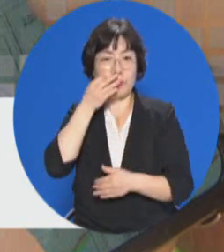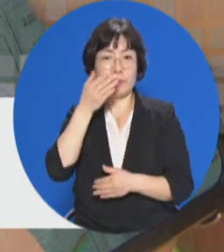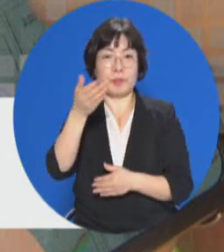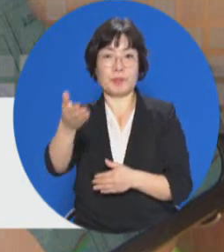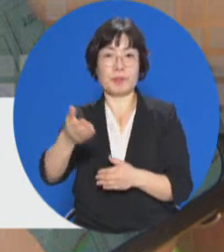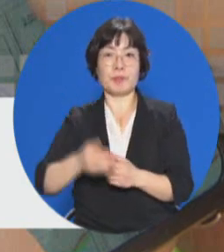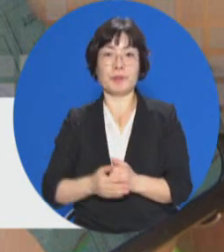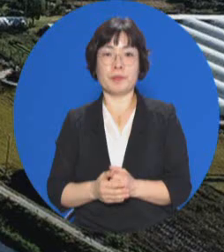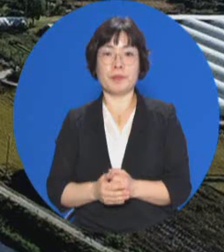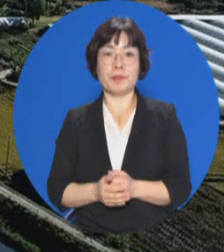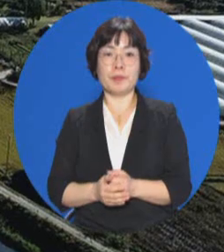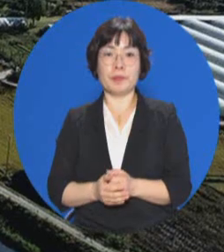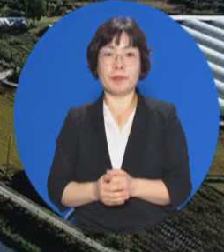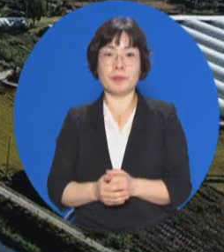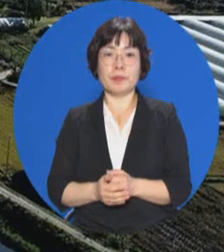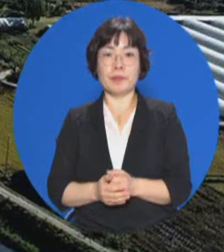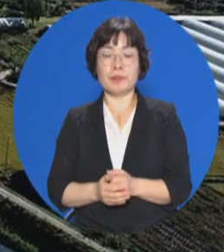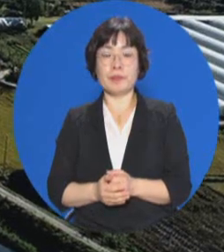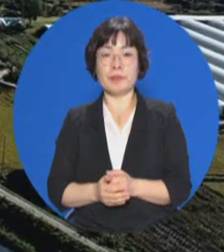보도합니다.